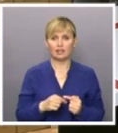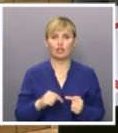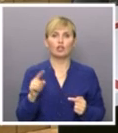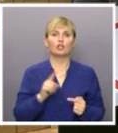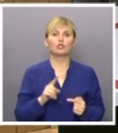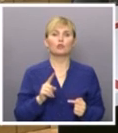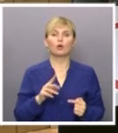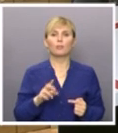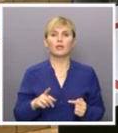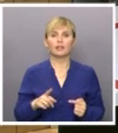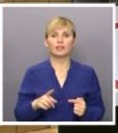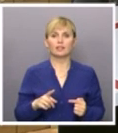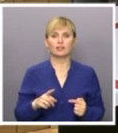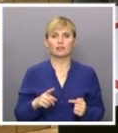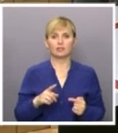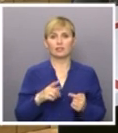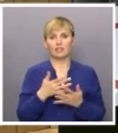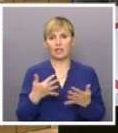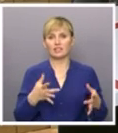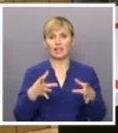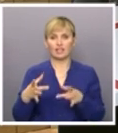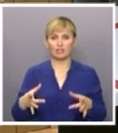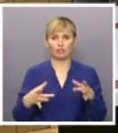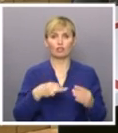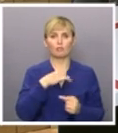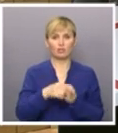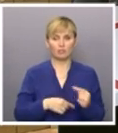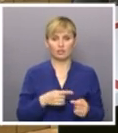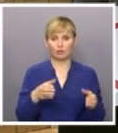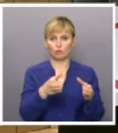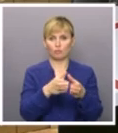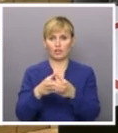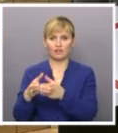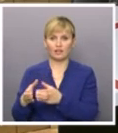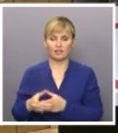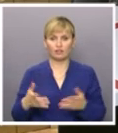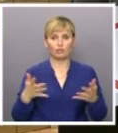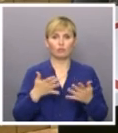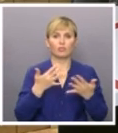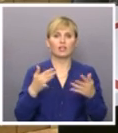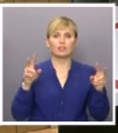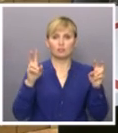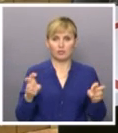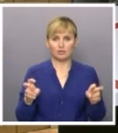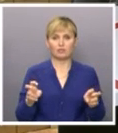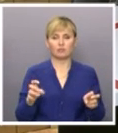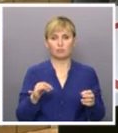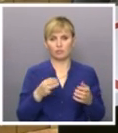он, там эти озера и предприниматели группировались бы там, по какому-то признаку, там, по